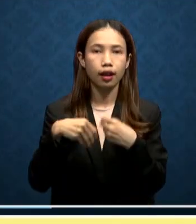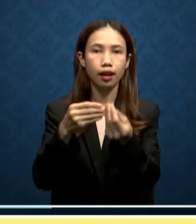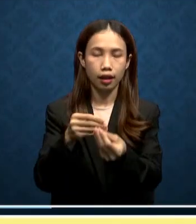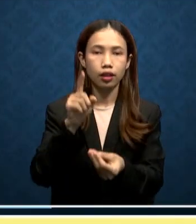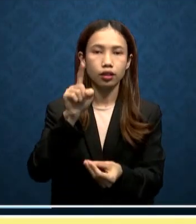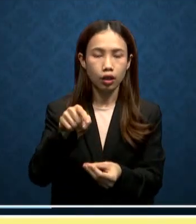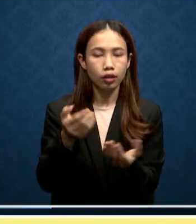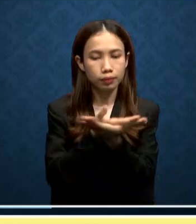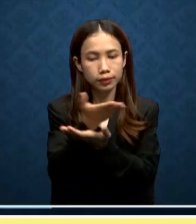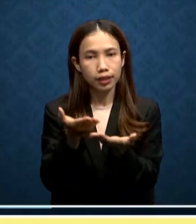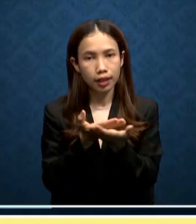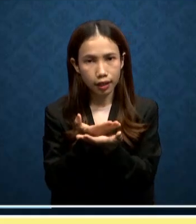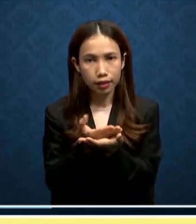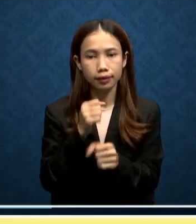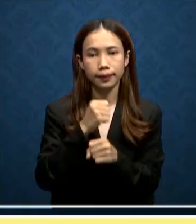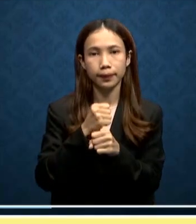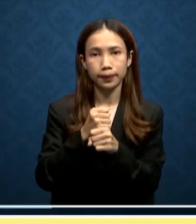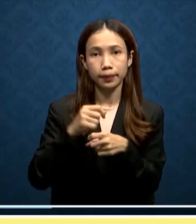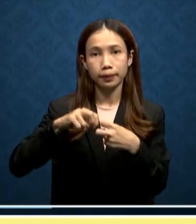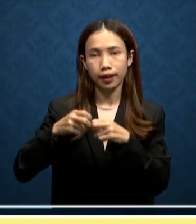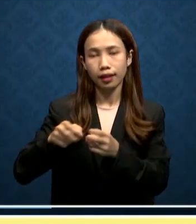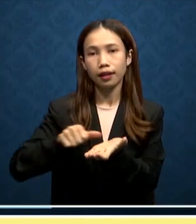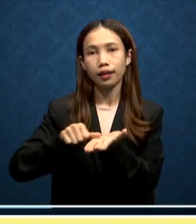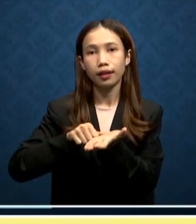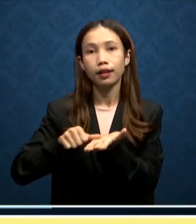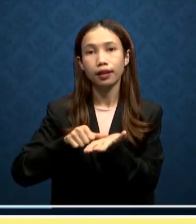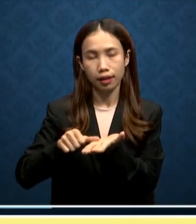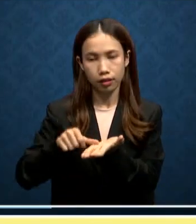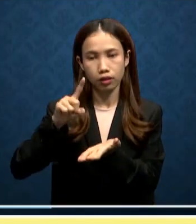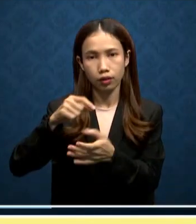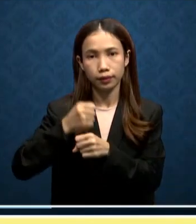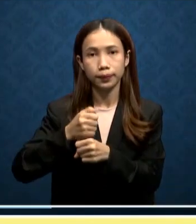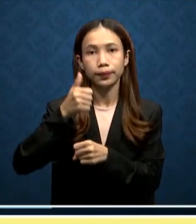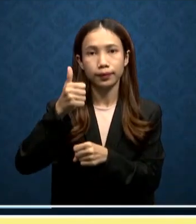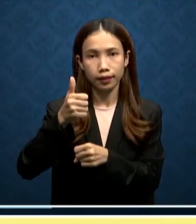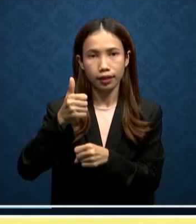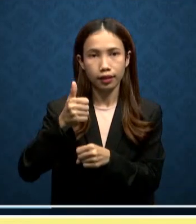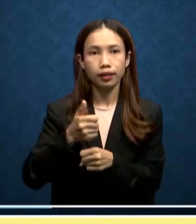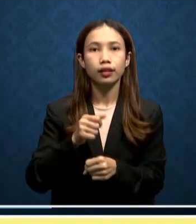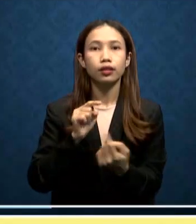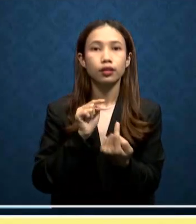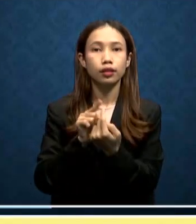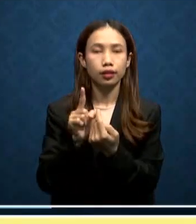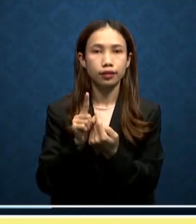นำไปพิจารณาเพื่อเอ่อแก้ปัญหาให้ได้นะครับอันนี้ก็เป็นเรื่องของของเอ่อการ